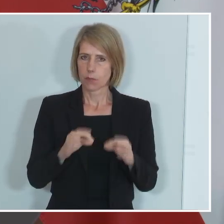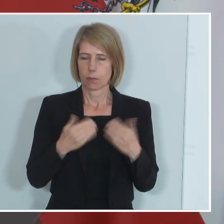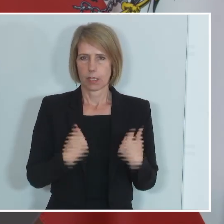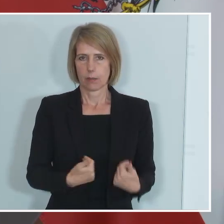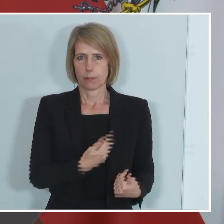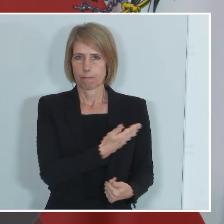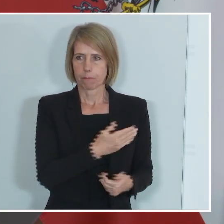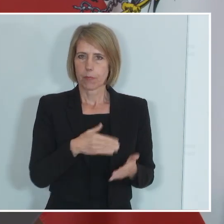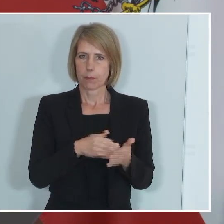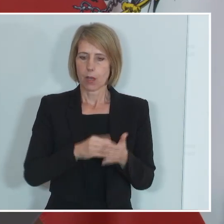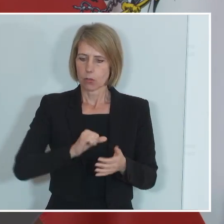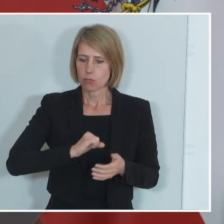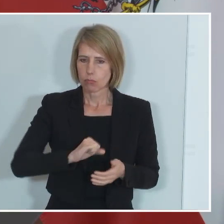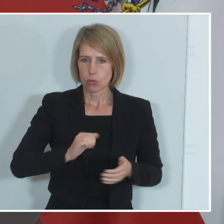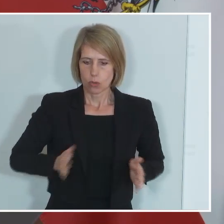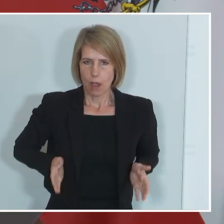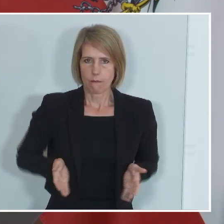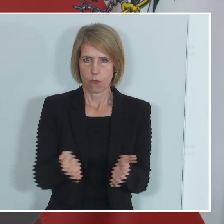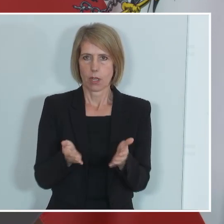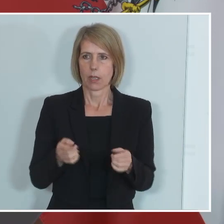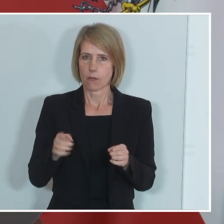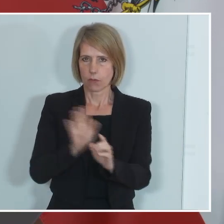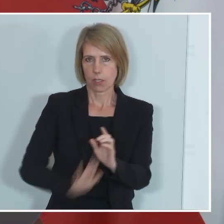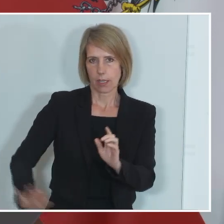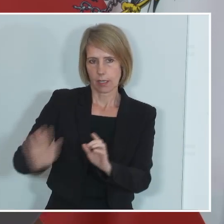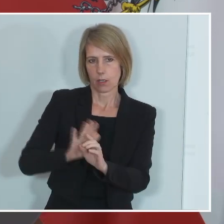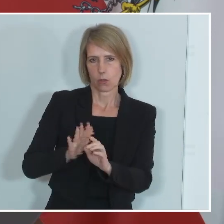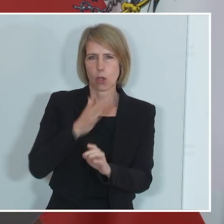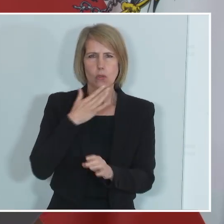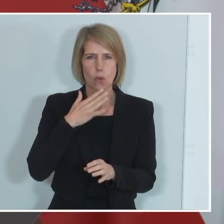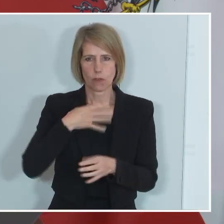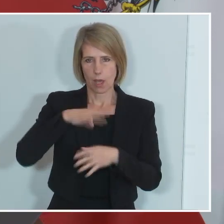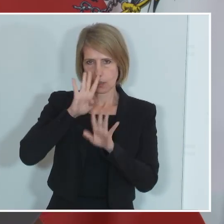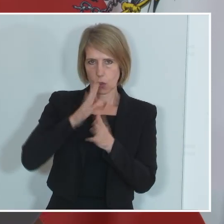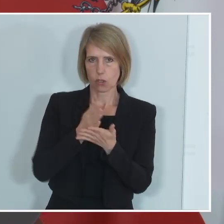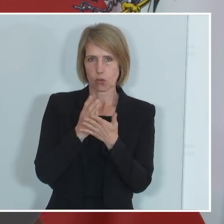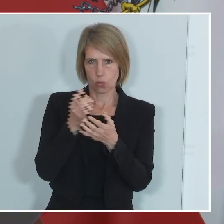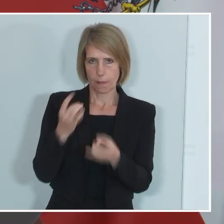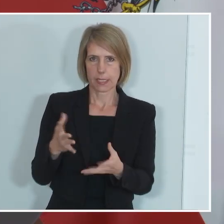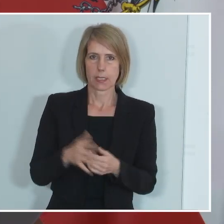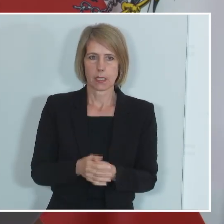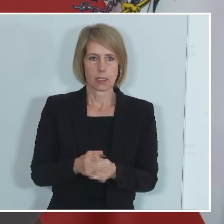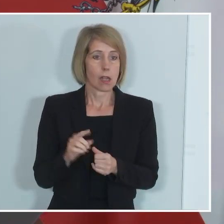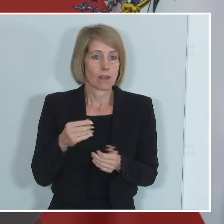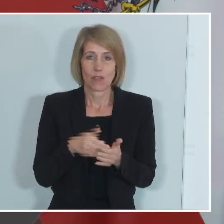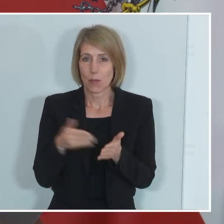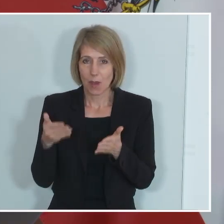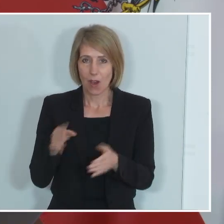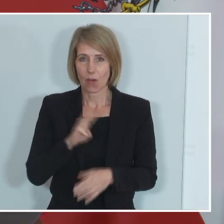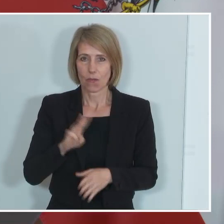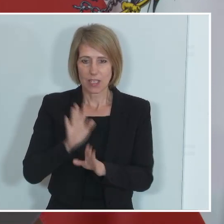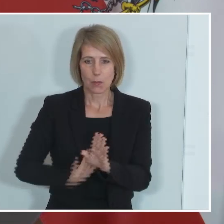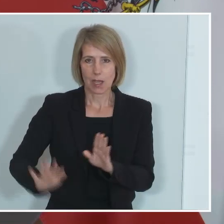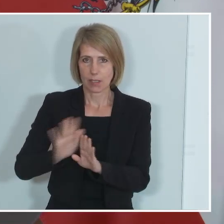einen Push nach vorne für diese Region. Es ist so viel Enttäuschung hier schon passiert und wir brauchen den Westbalkan zum